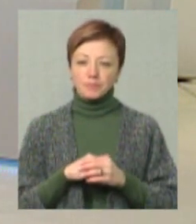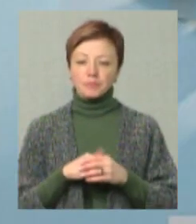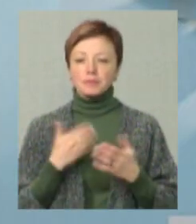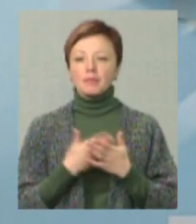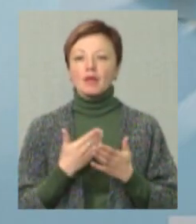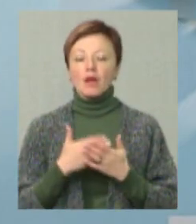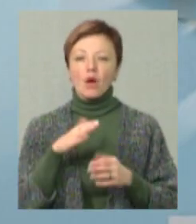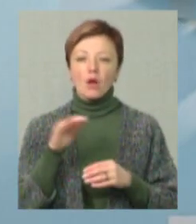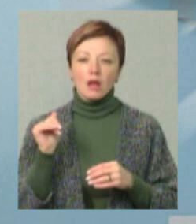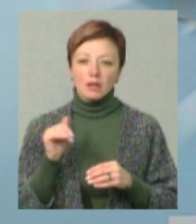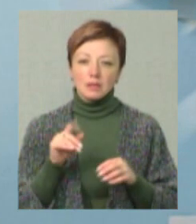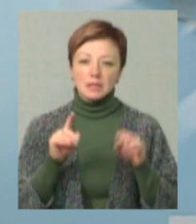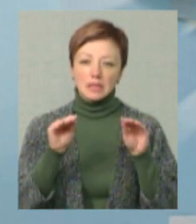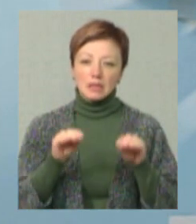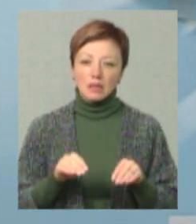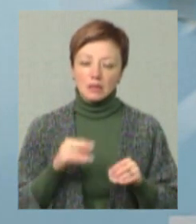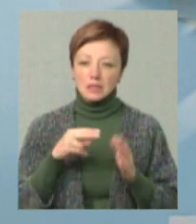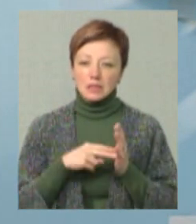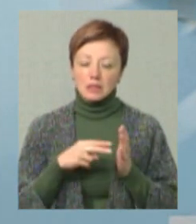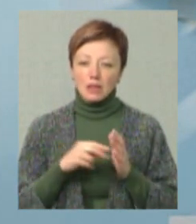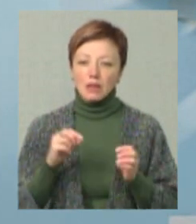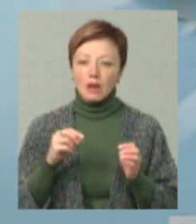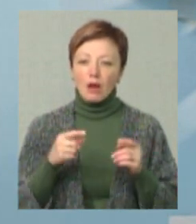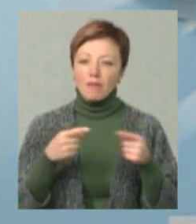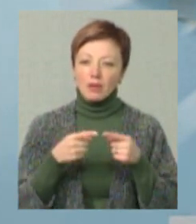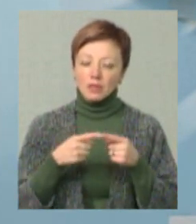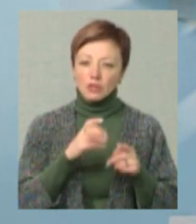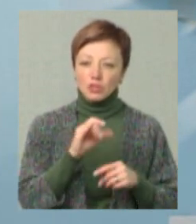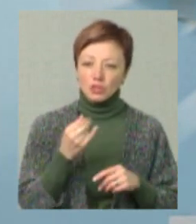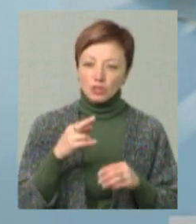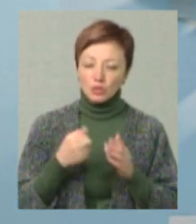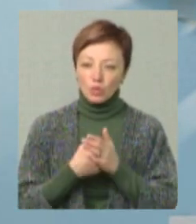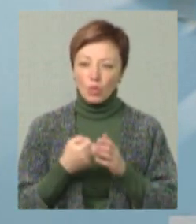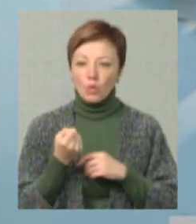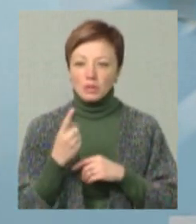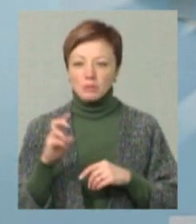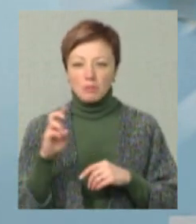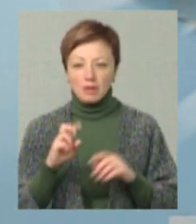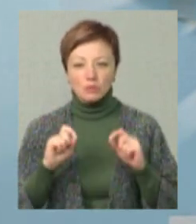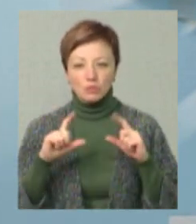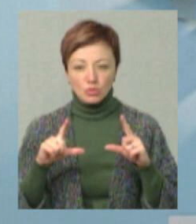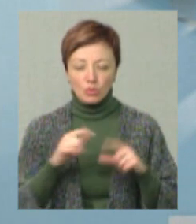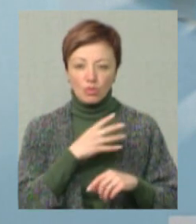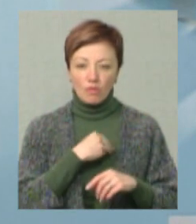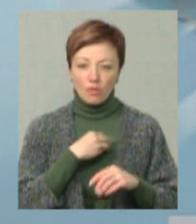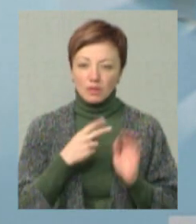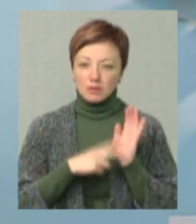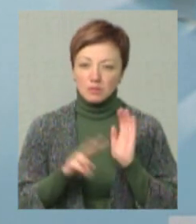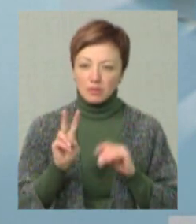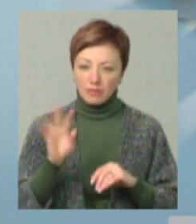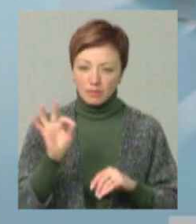говорити про оренду, то за даними Ліги експертів України, ціни на оренду квартир з січня по 11 березня зросли у Львові